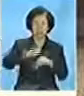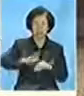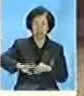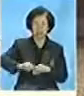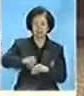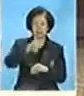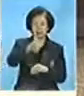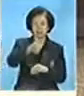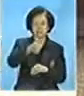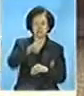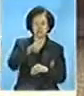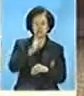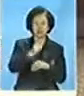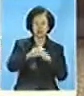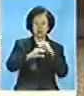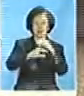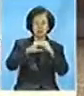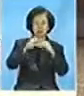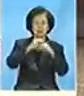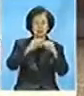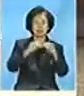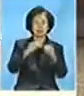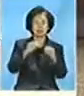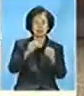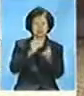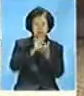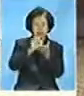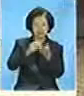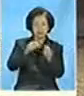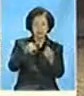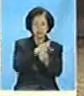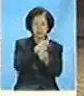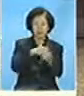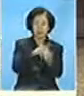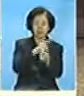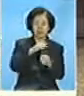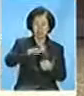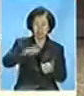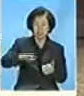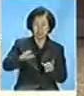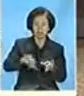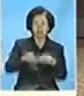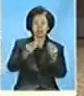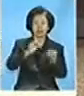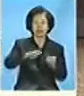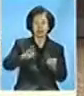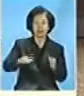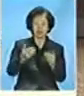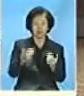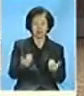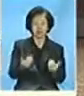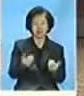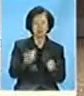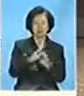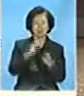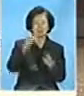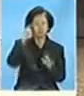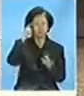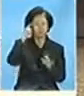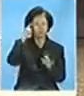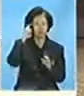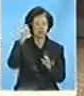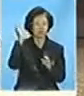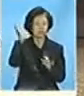ที่เราประกวดการแต่งเพลงเด็กเพื่อทำให้เด็กในยุคนี้ซึ่งไม่เคยได้ยินเพล